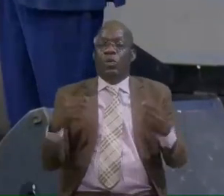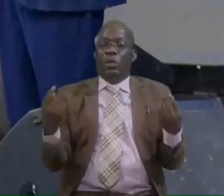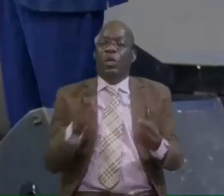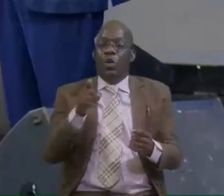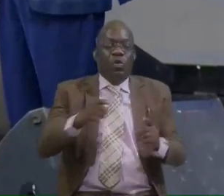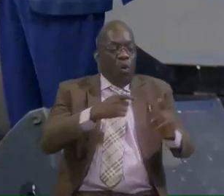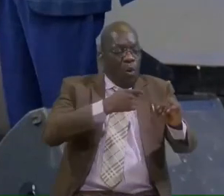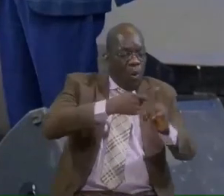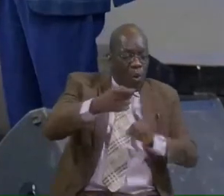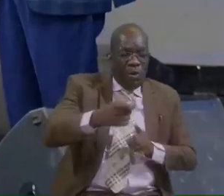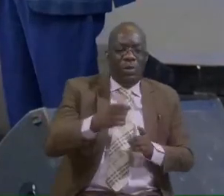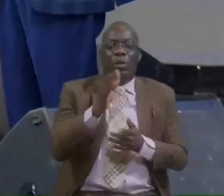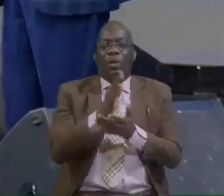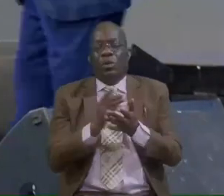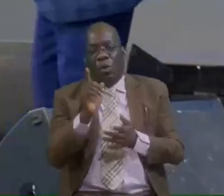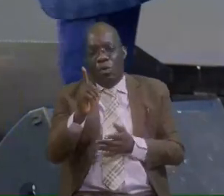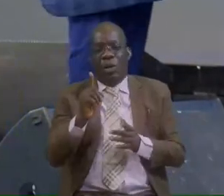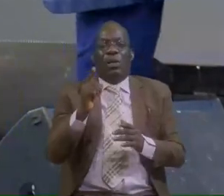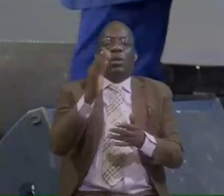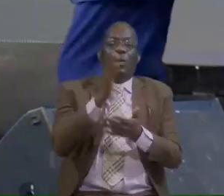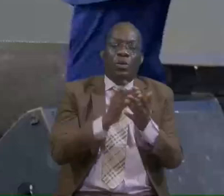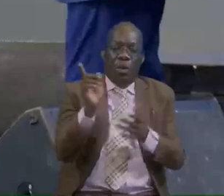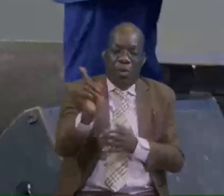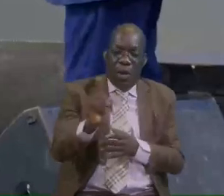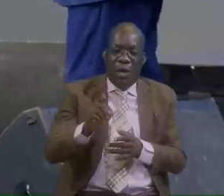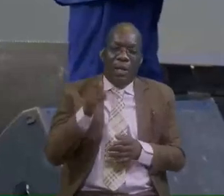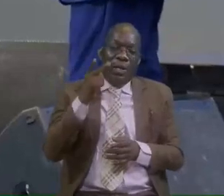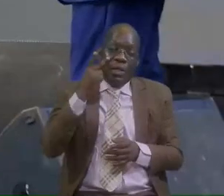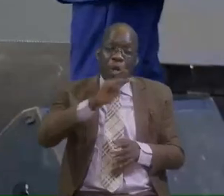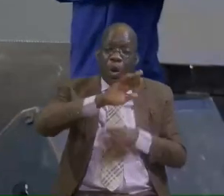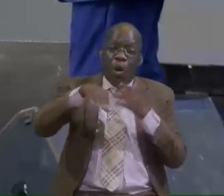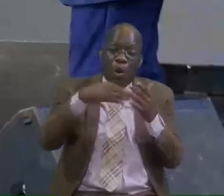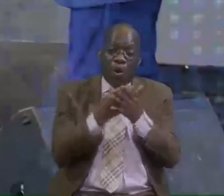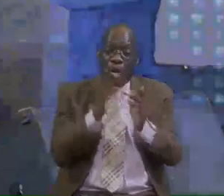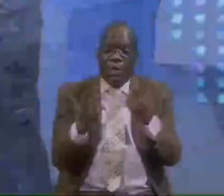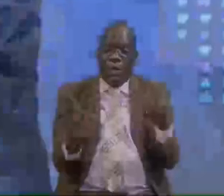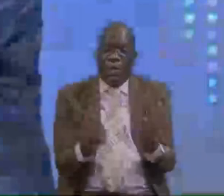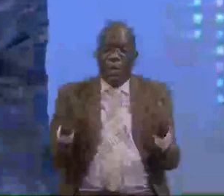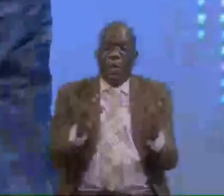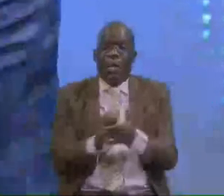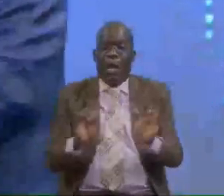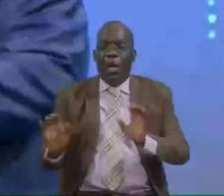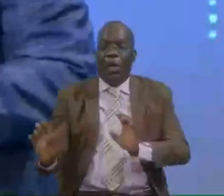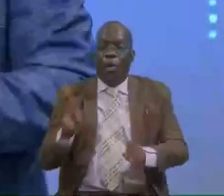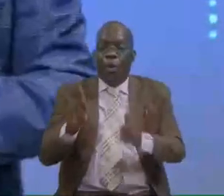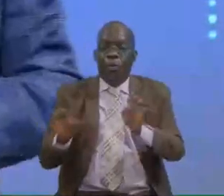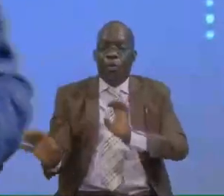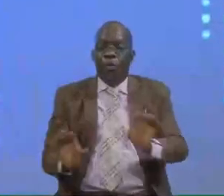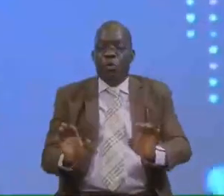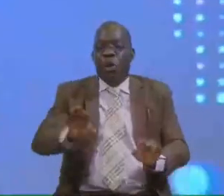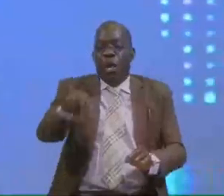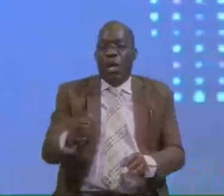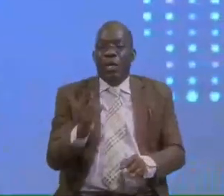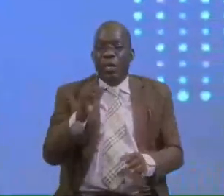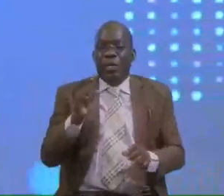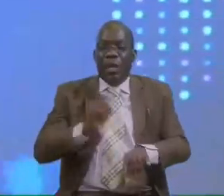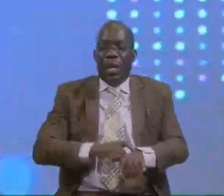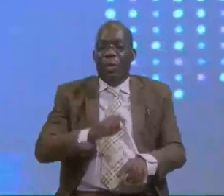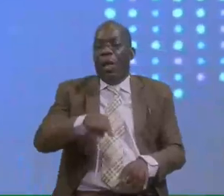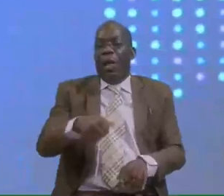part. Regardez tous les péchés que les gens commettent à tout moment. Chaque fois que quelqu'un a l'iniquité,